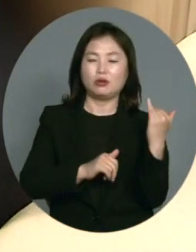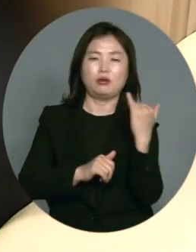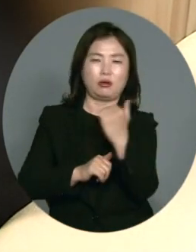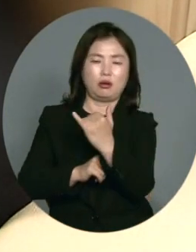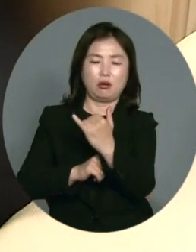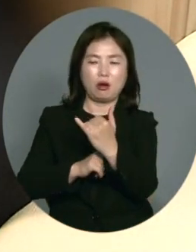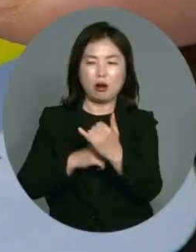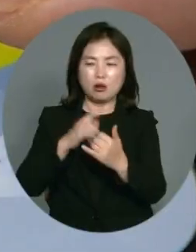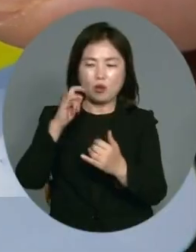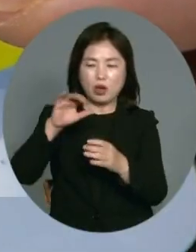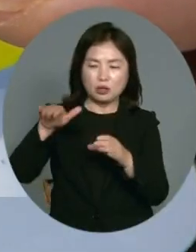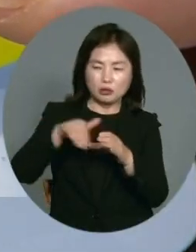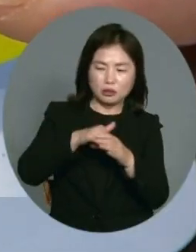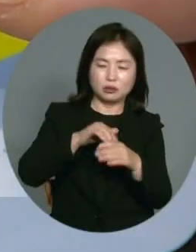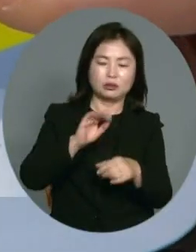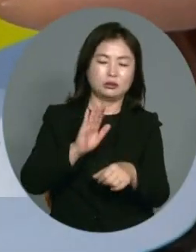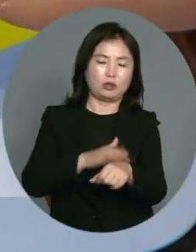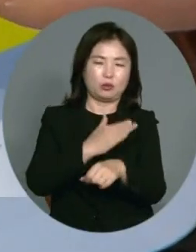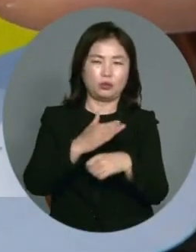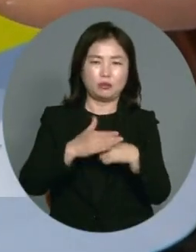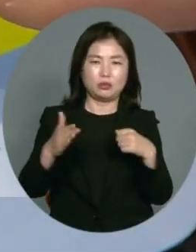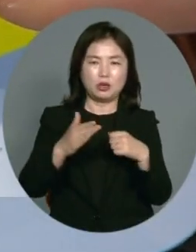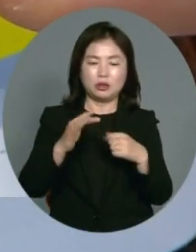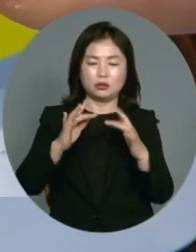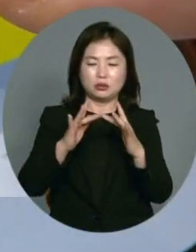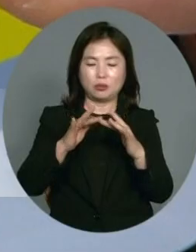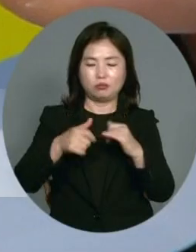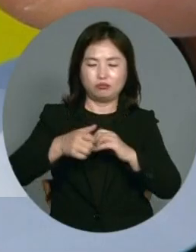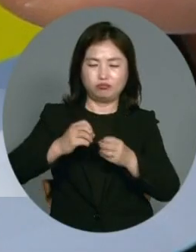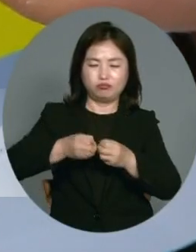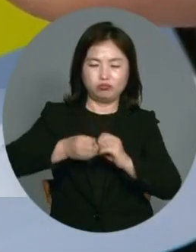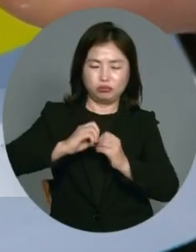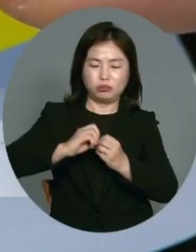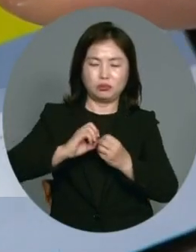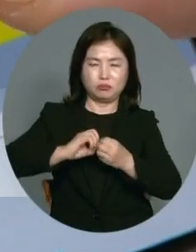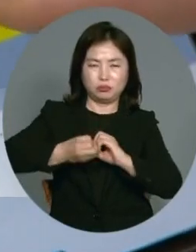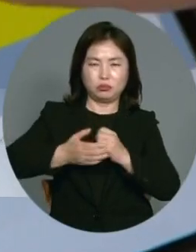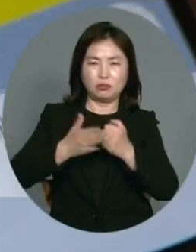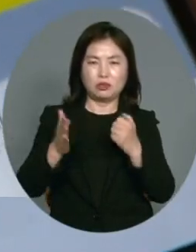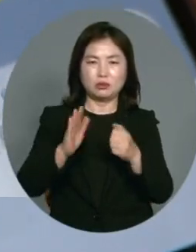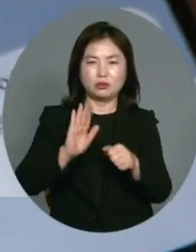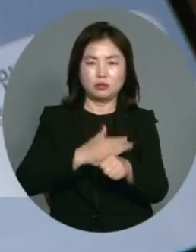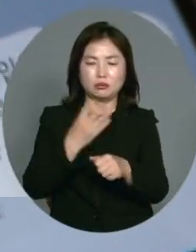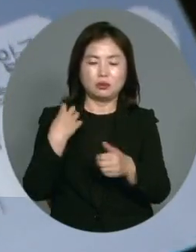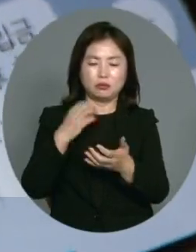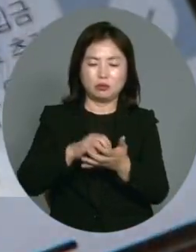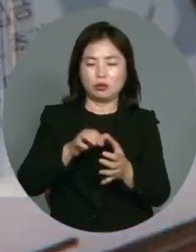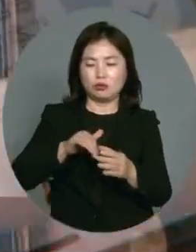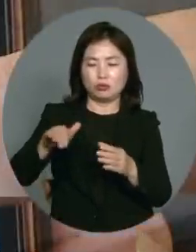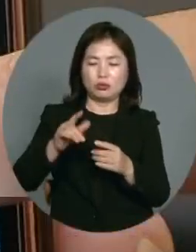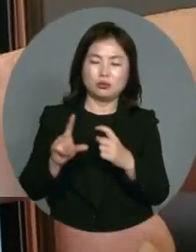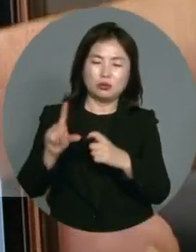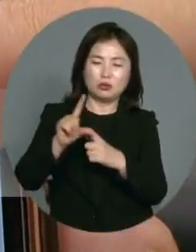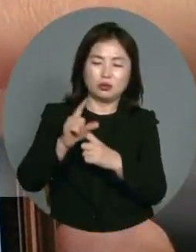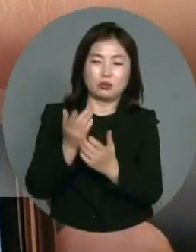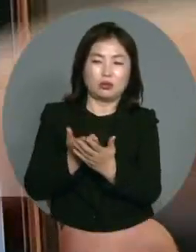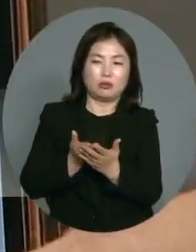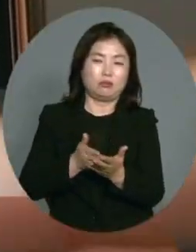왔습니다. 입금자 내역이 잘못됐다, 전산 오류 때문에 환불해주겠다면서 수차례 추가 입금을